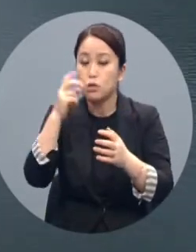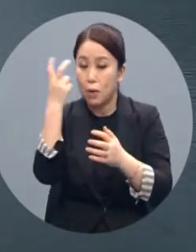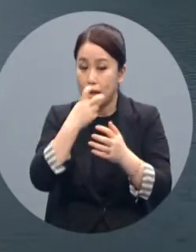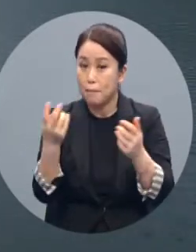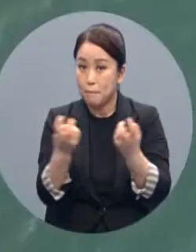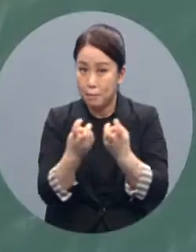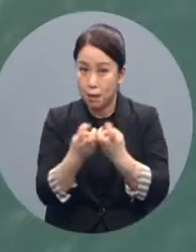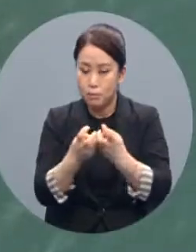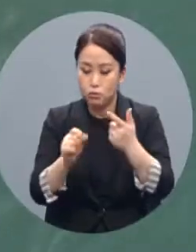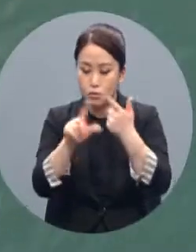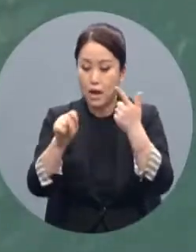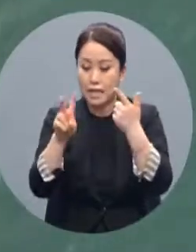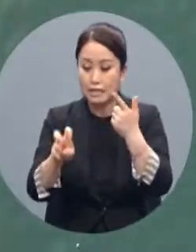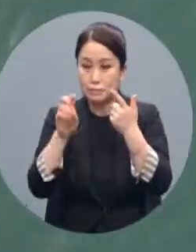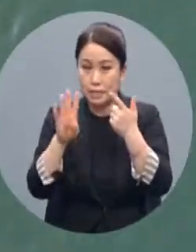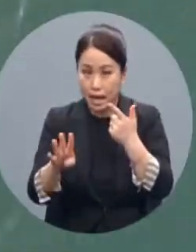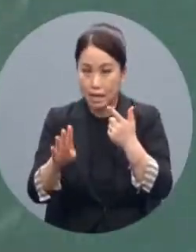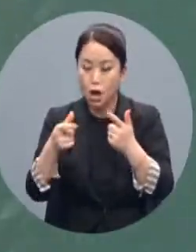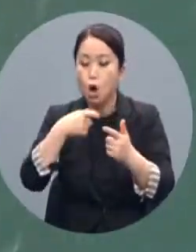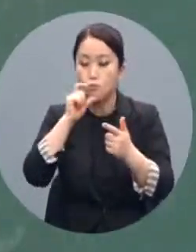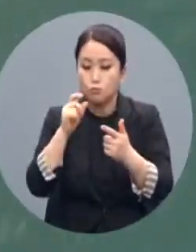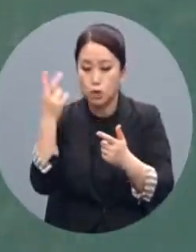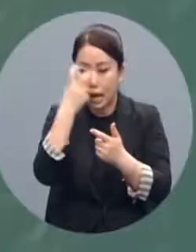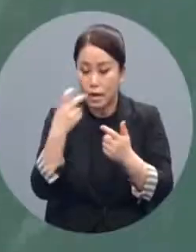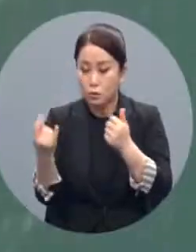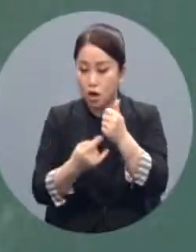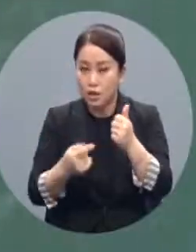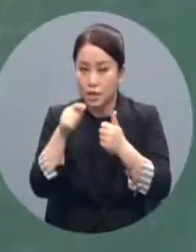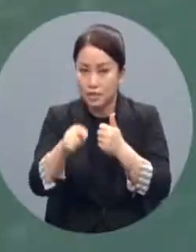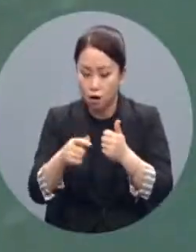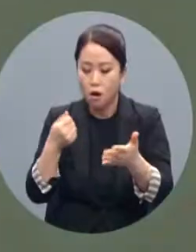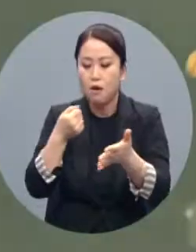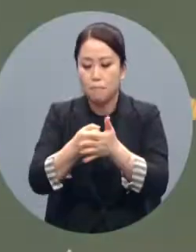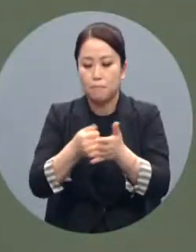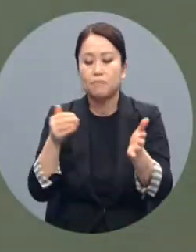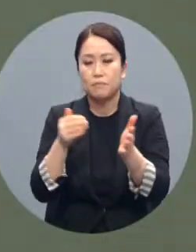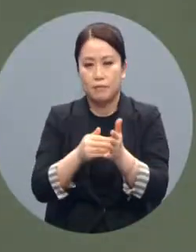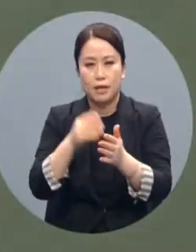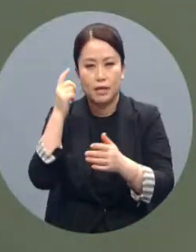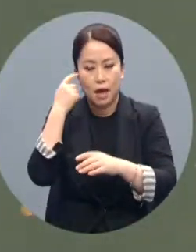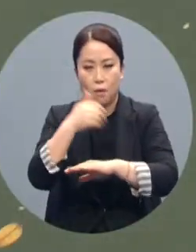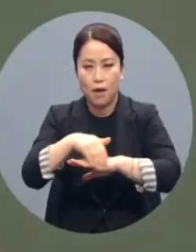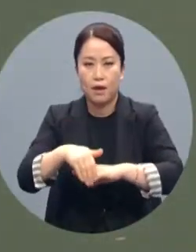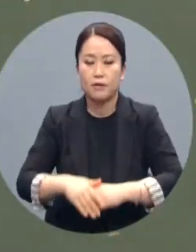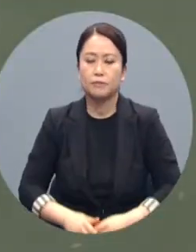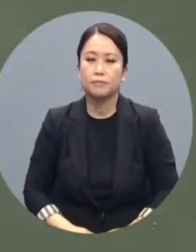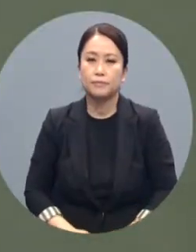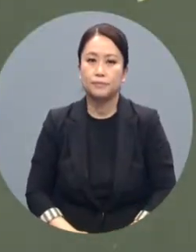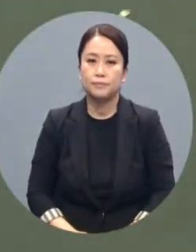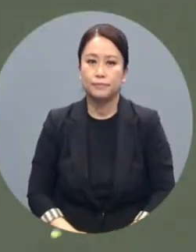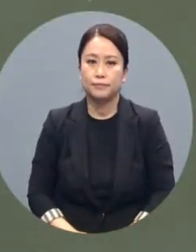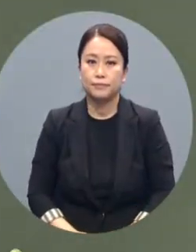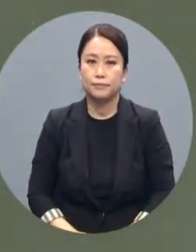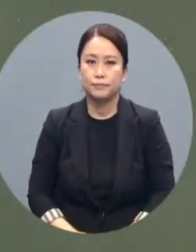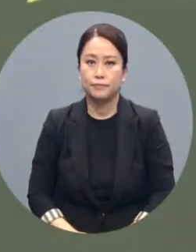오는 24일 낙동강 유역 물관리위에서 의결될 예정입니다. MBC 뉴스 이두원입니다.